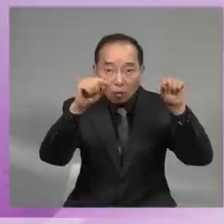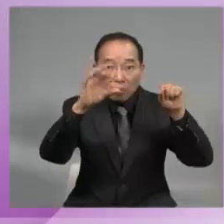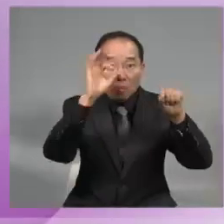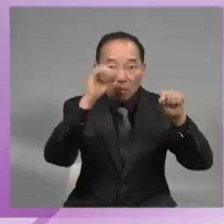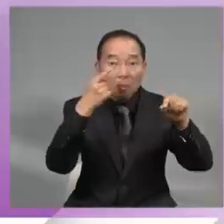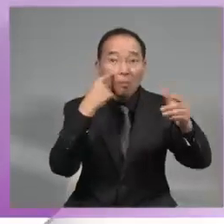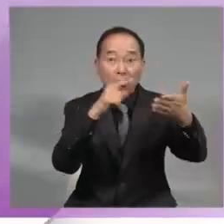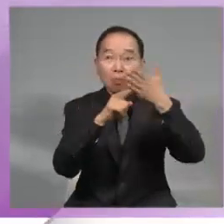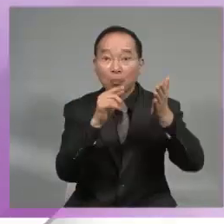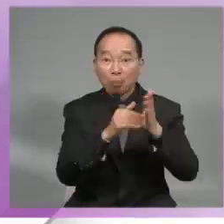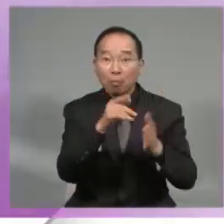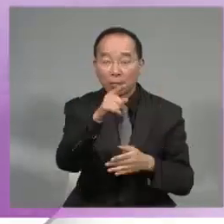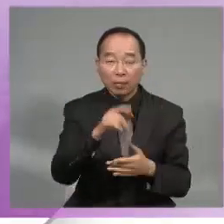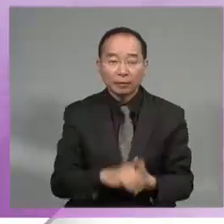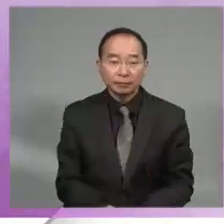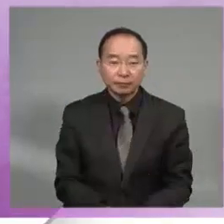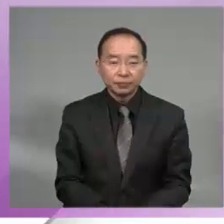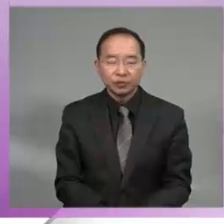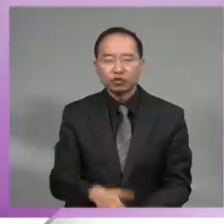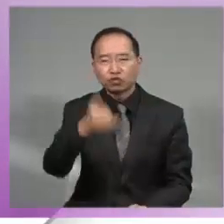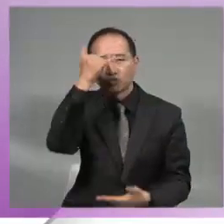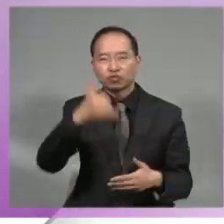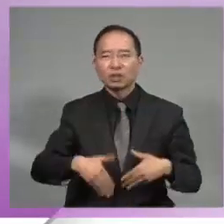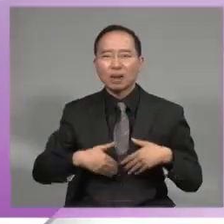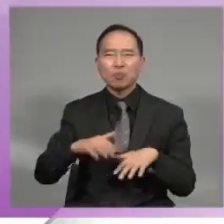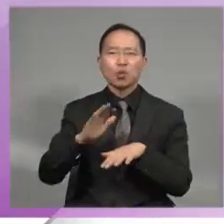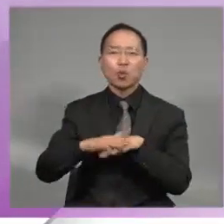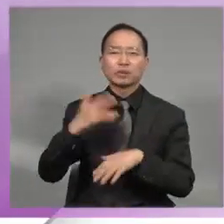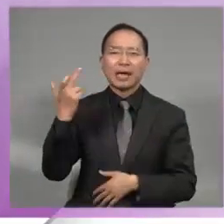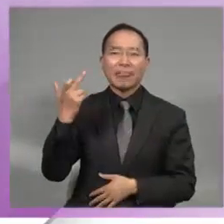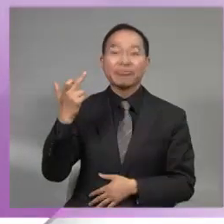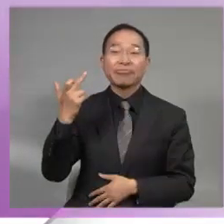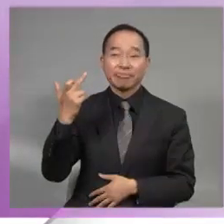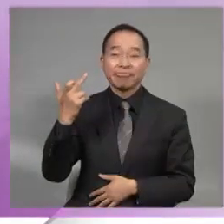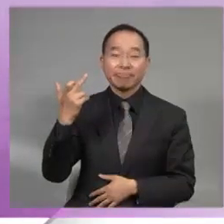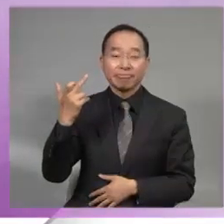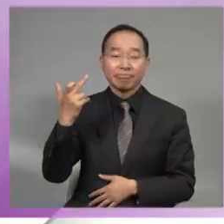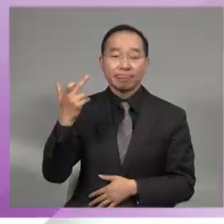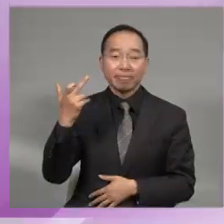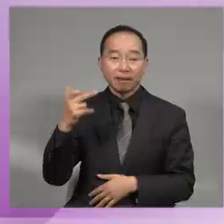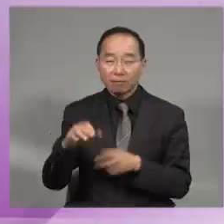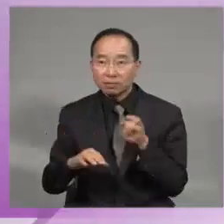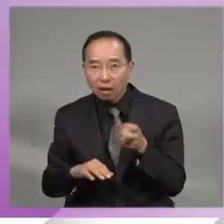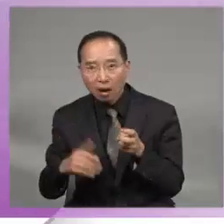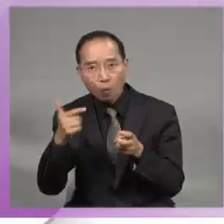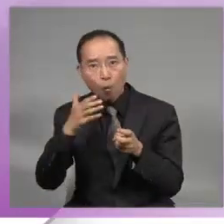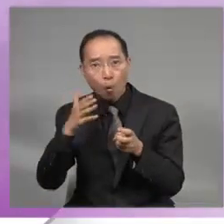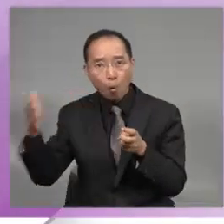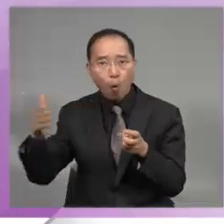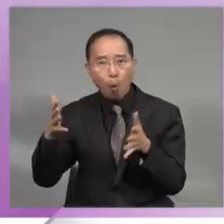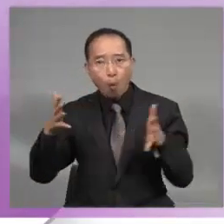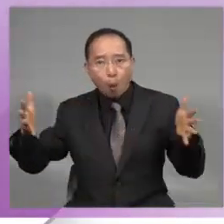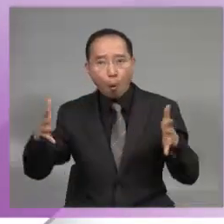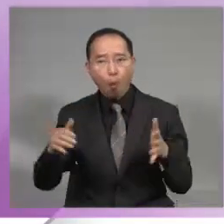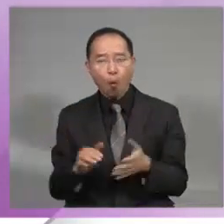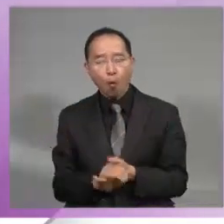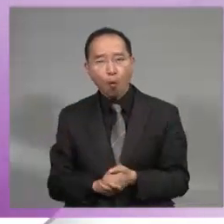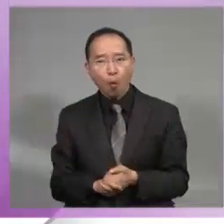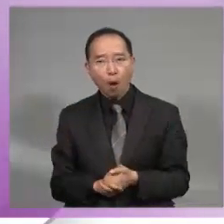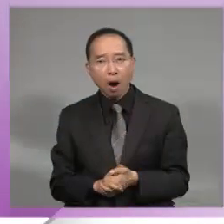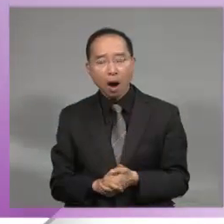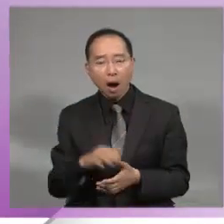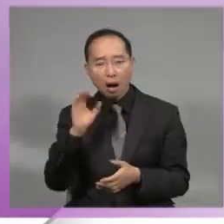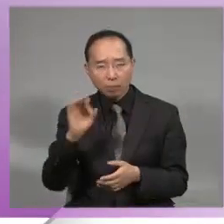보여서. 자, 이제 충남 논산으로 가보겠습니다. 네. 예. 차량 자체가 굉장히 좀 크네요. 아까 보니까 예.